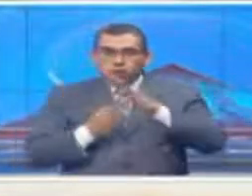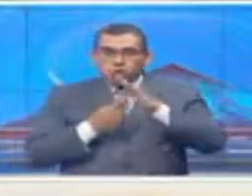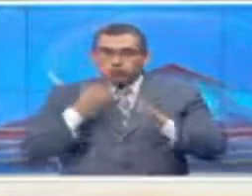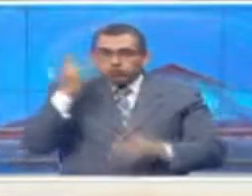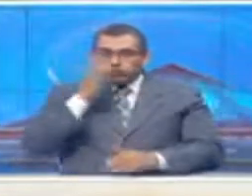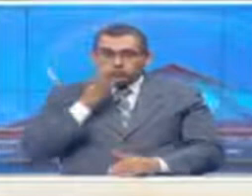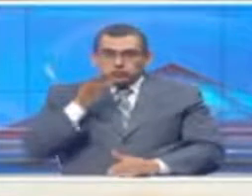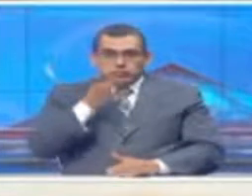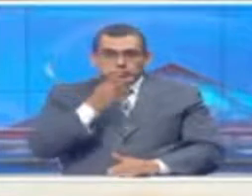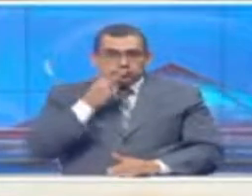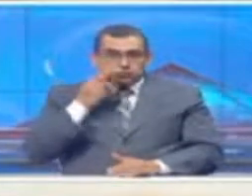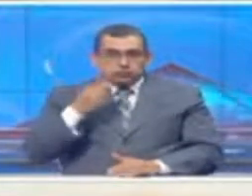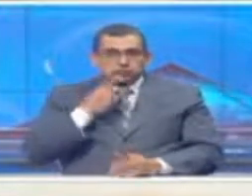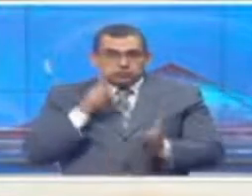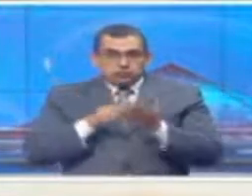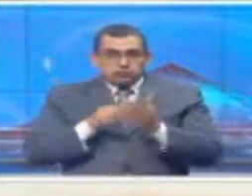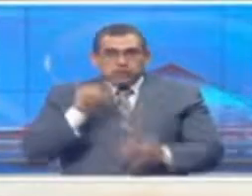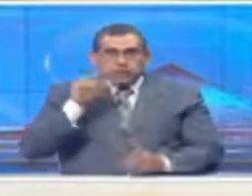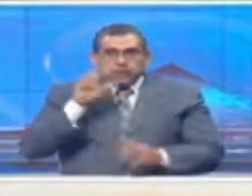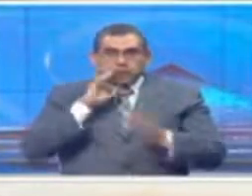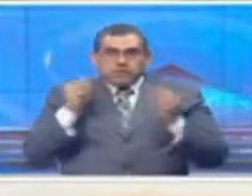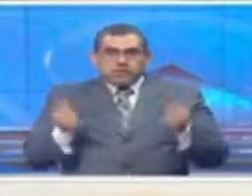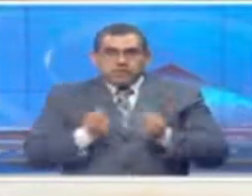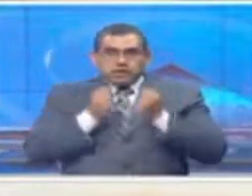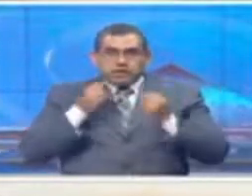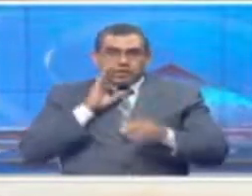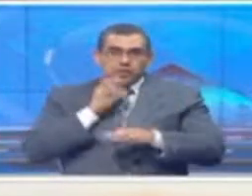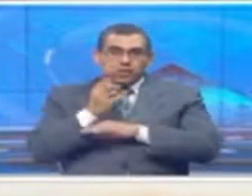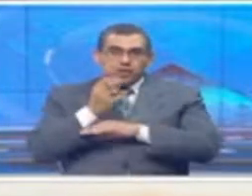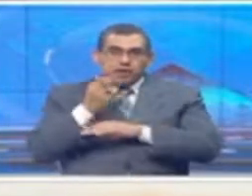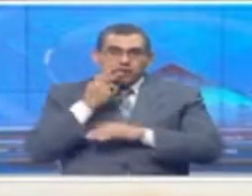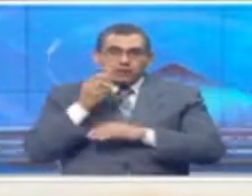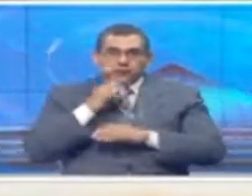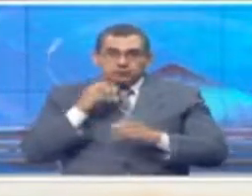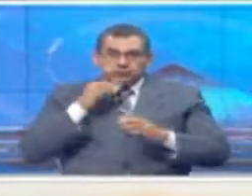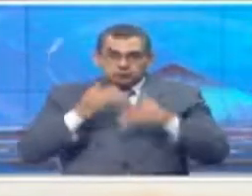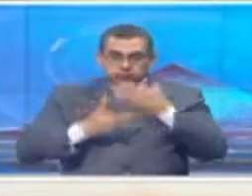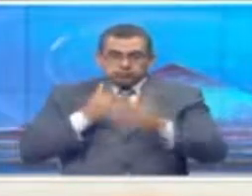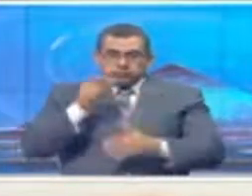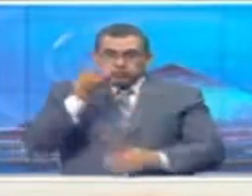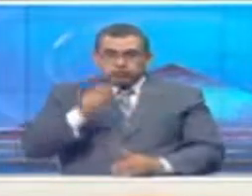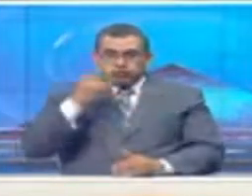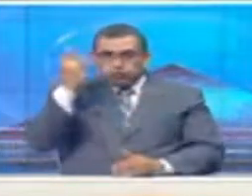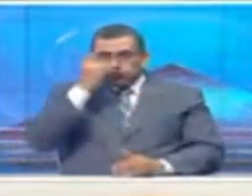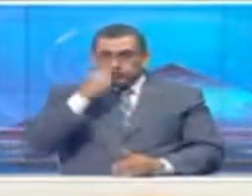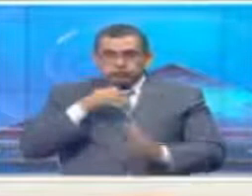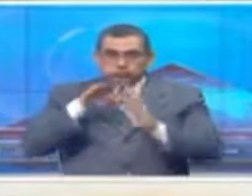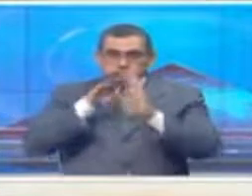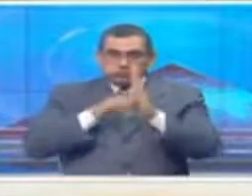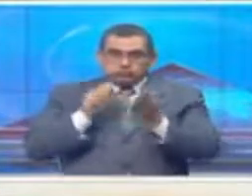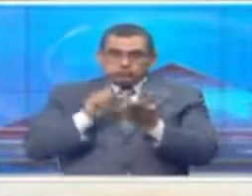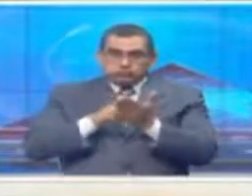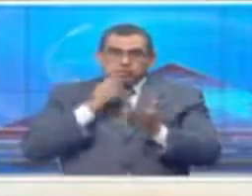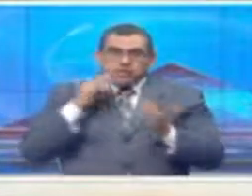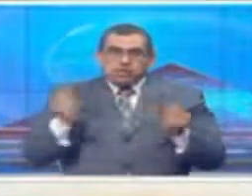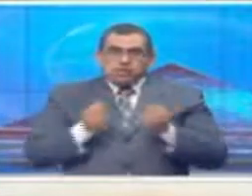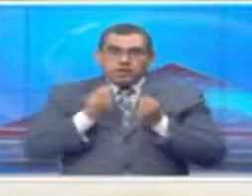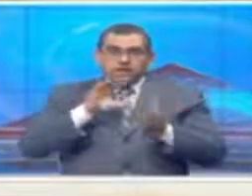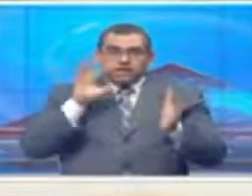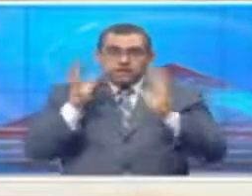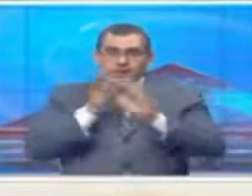الشرطة، بعدما شاهدوه من برامج تدريبية وتعليمية متطورة لإعداد رجال الشرطة وفقا لأحدث النظم التدريبية